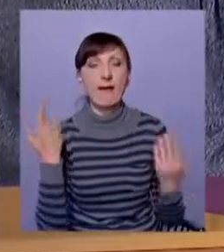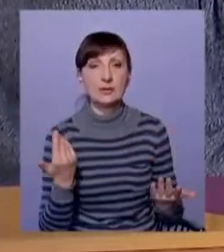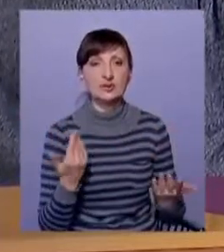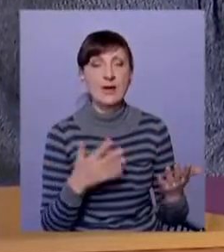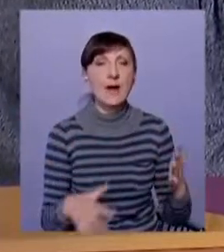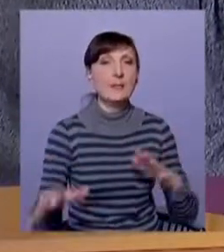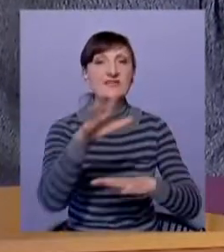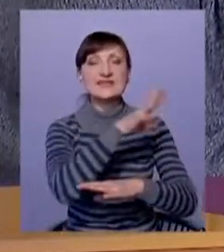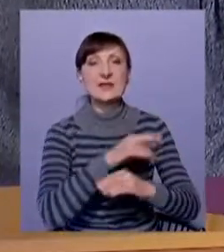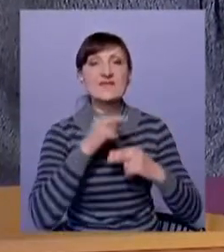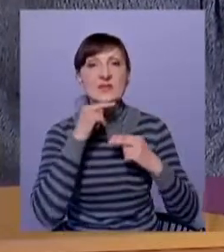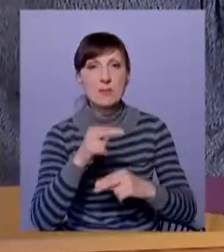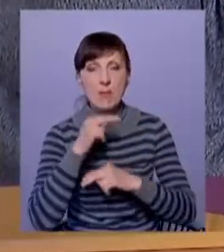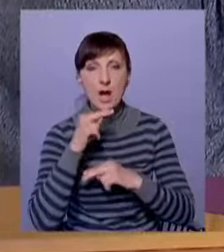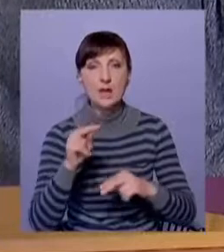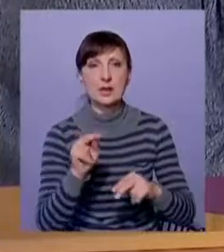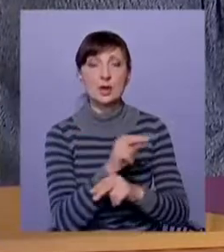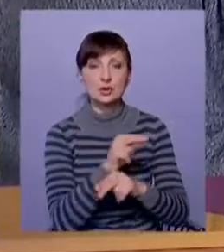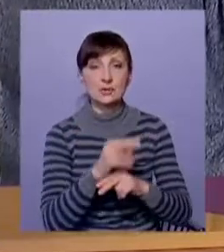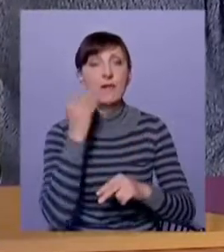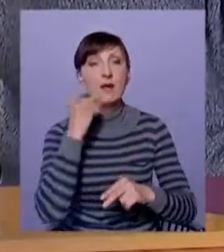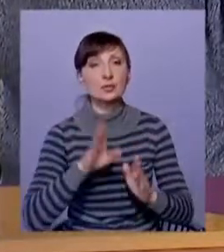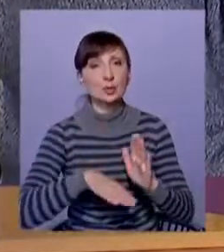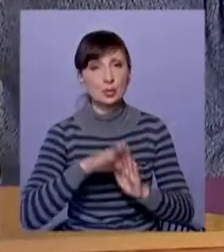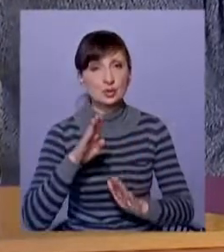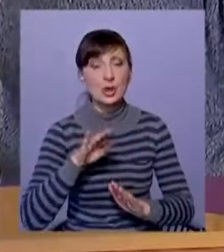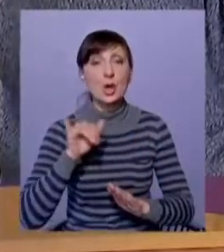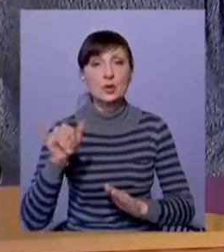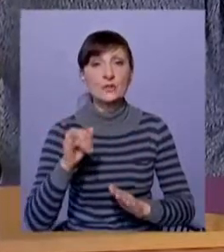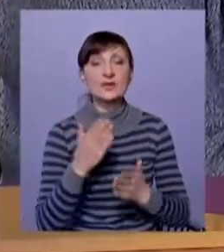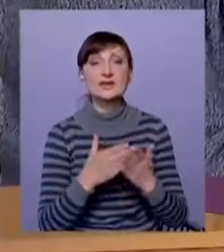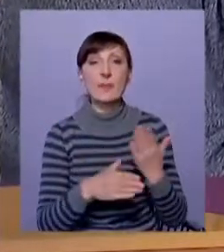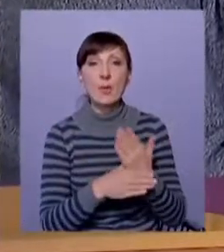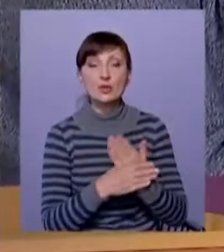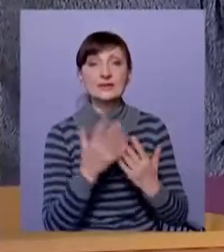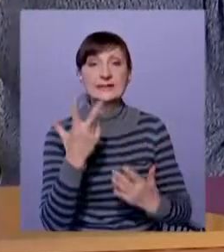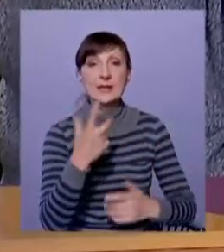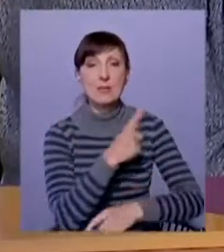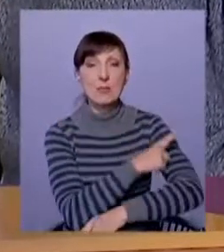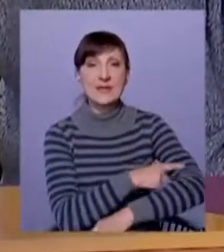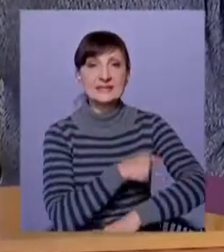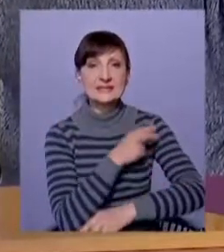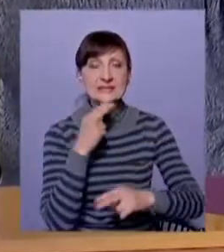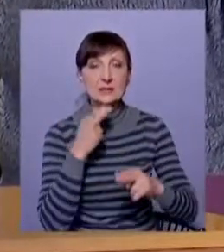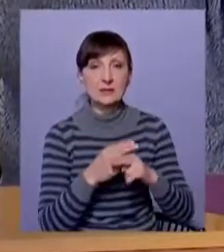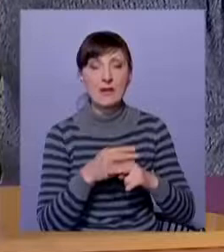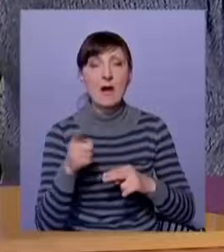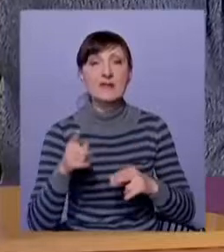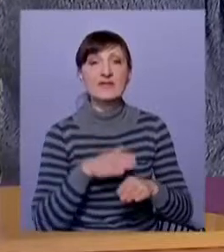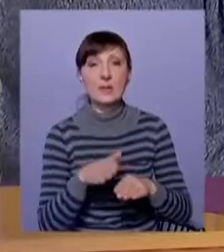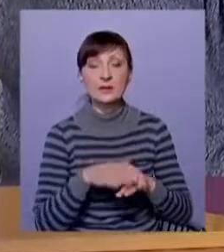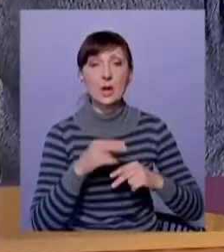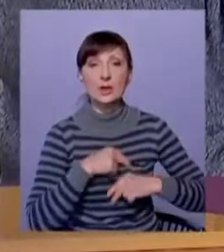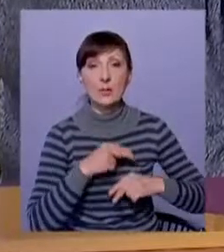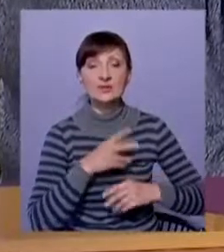охватить полноценно. Да, и качество работы. Да, и качество работы. Кроме этого, у него помощники, у него 3 медсестры, которые выполняют еще работу